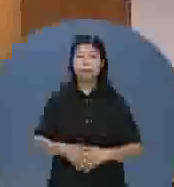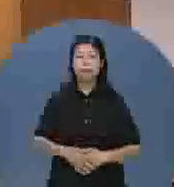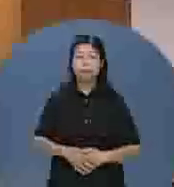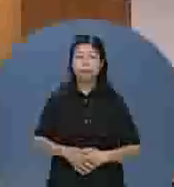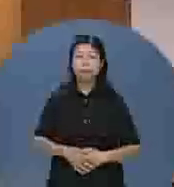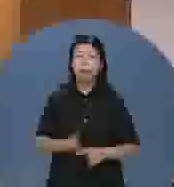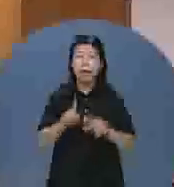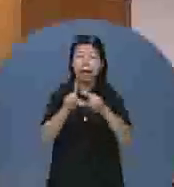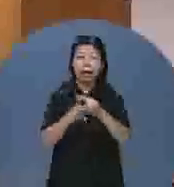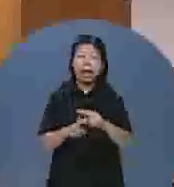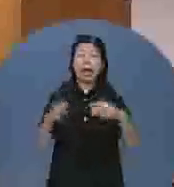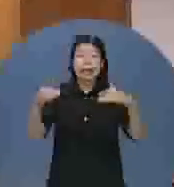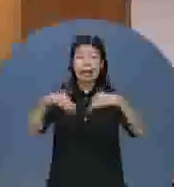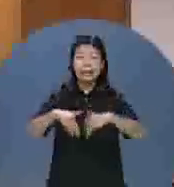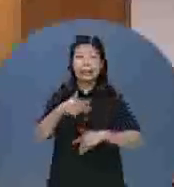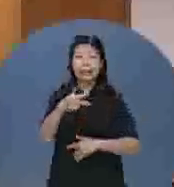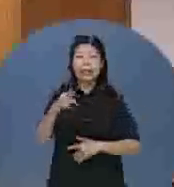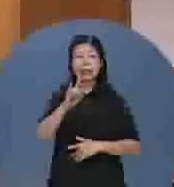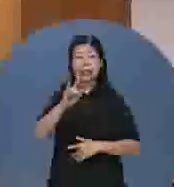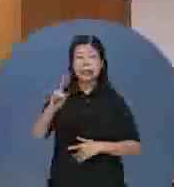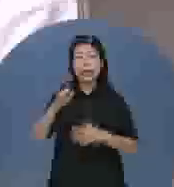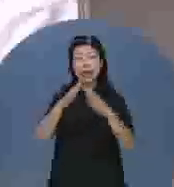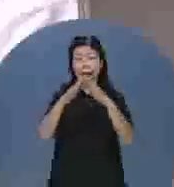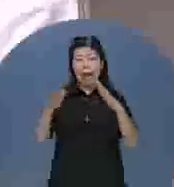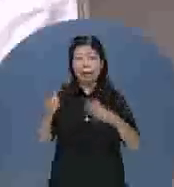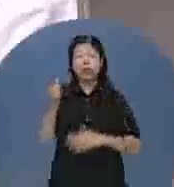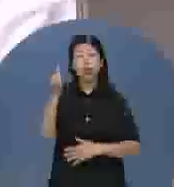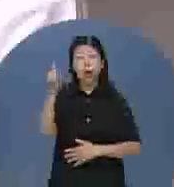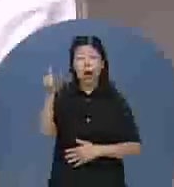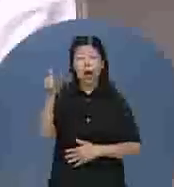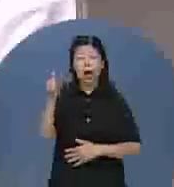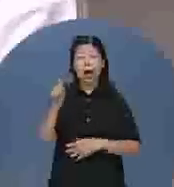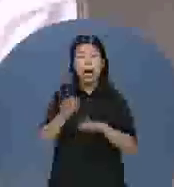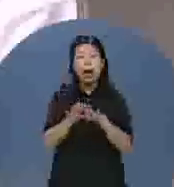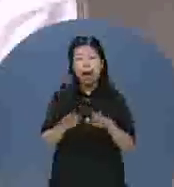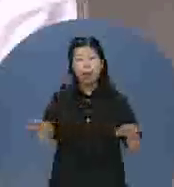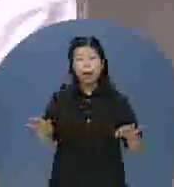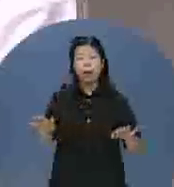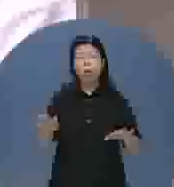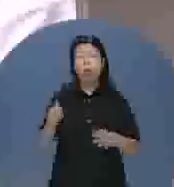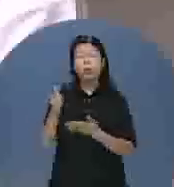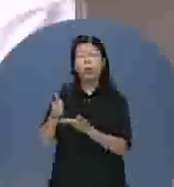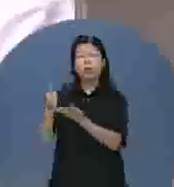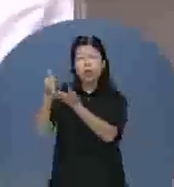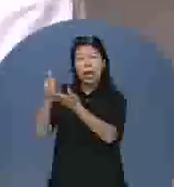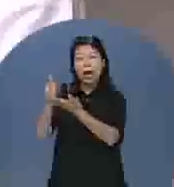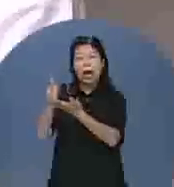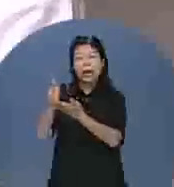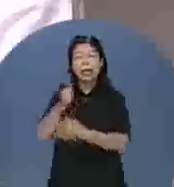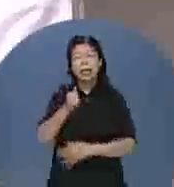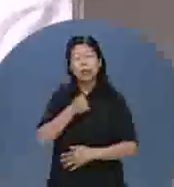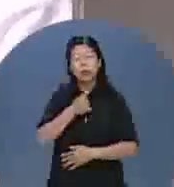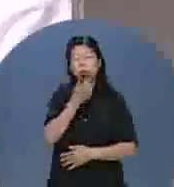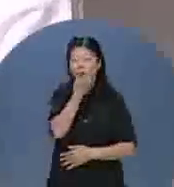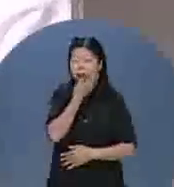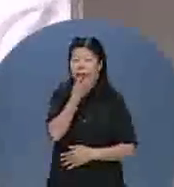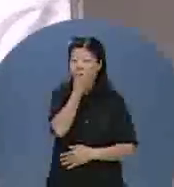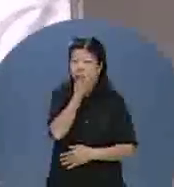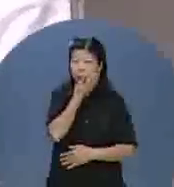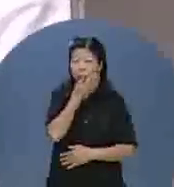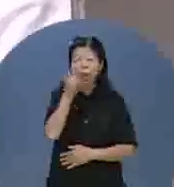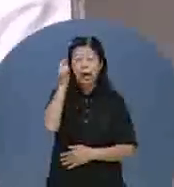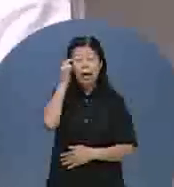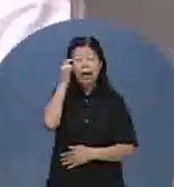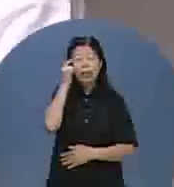続いて中谷市議会議長が平和の尊さ、命の大切さを考えてもらいたいと述べました